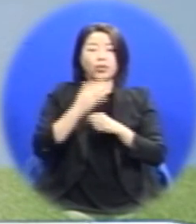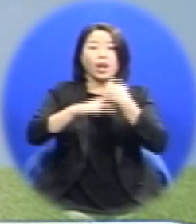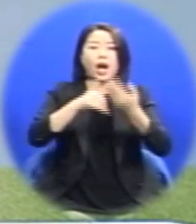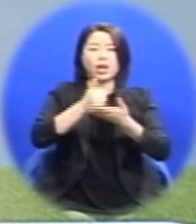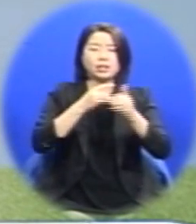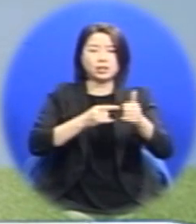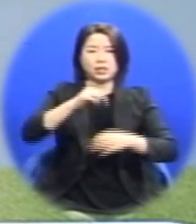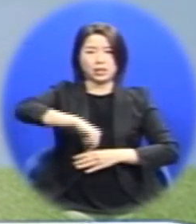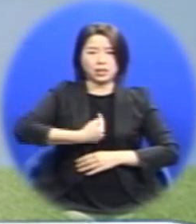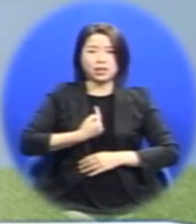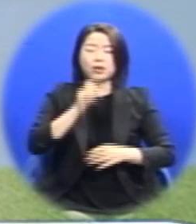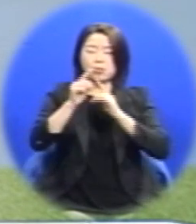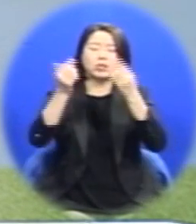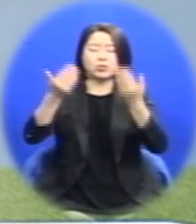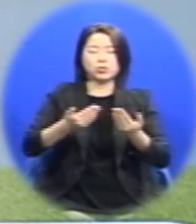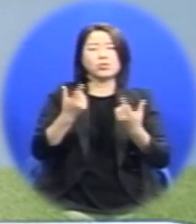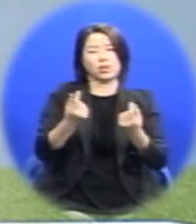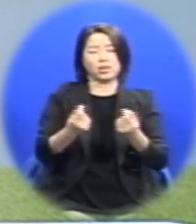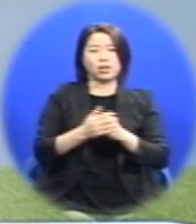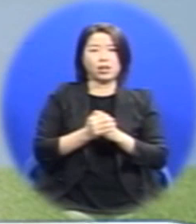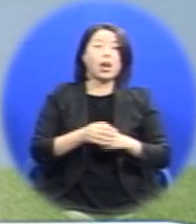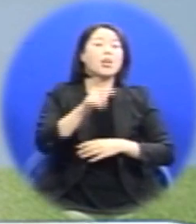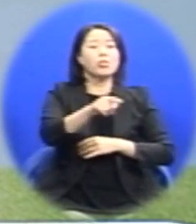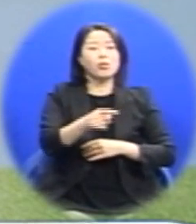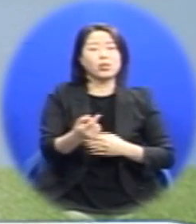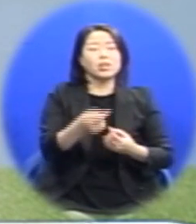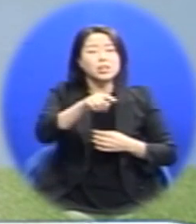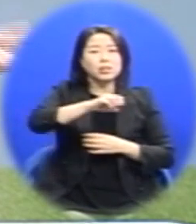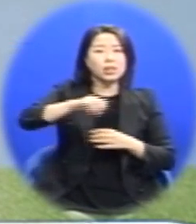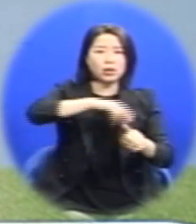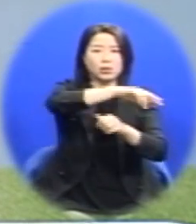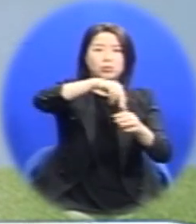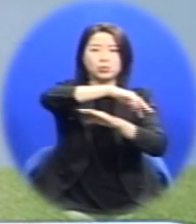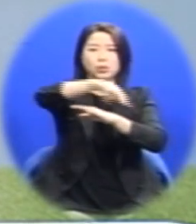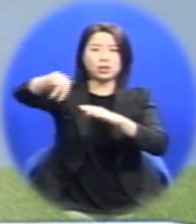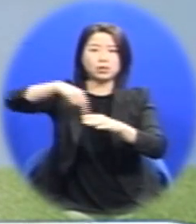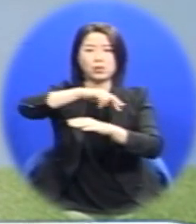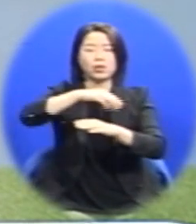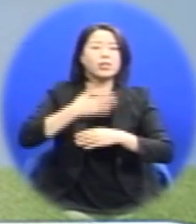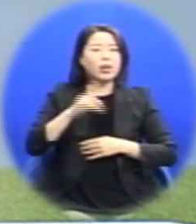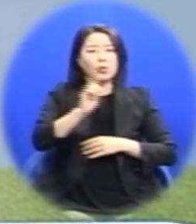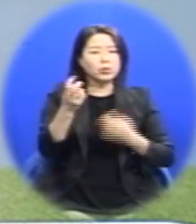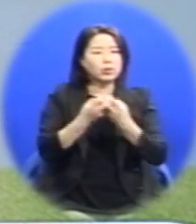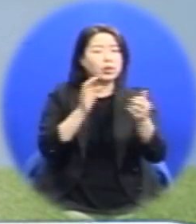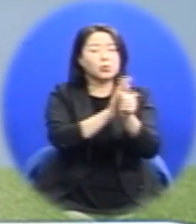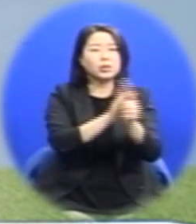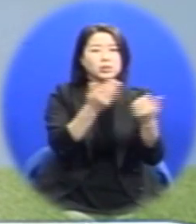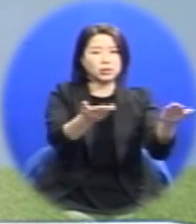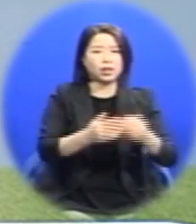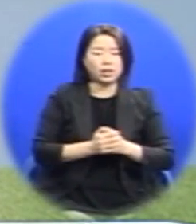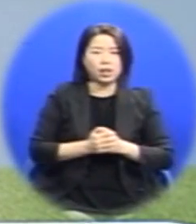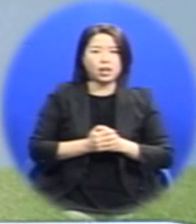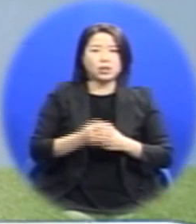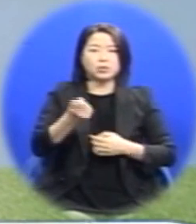하나님께서 자기에게 말씀하시는 것 같아요. 너 잃고 돌아다니면 내가 너를 어떻게 도와주냐? 좀 잠잠히